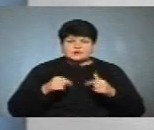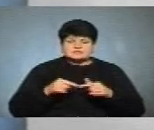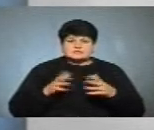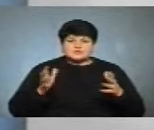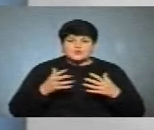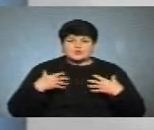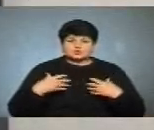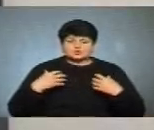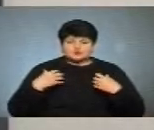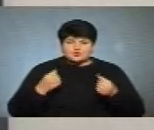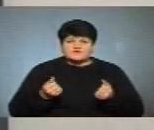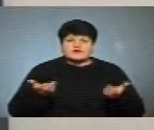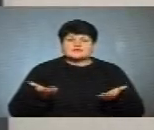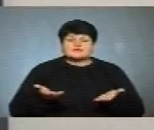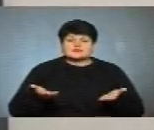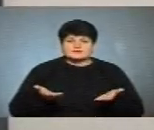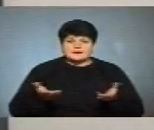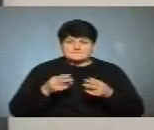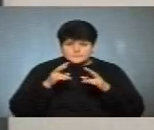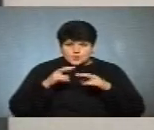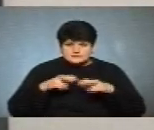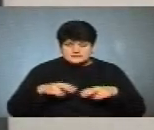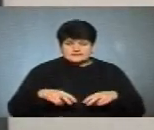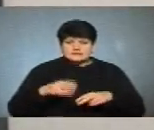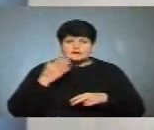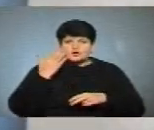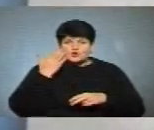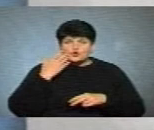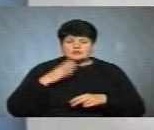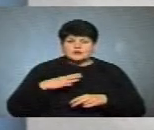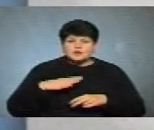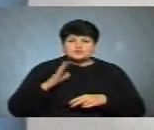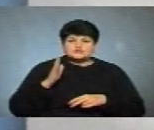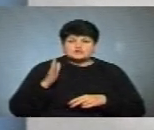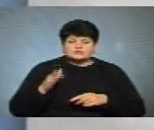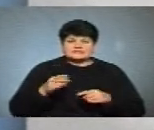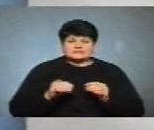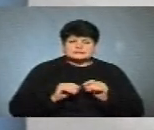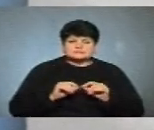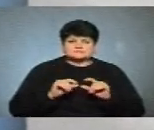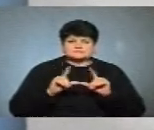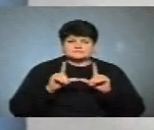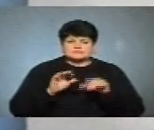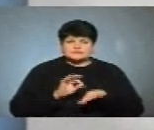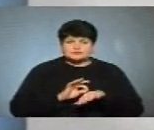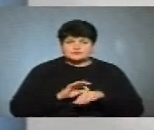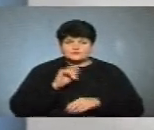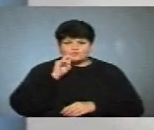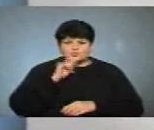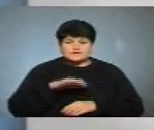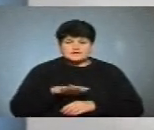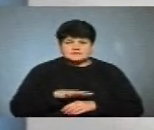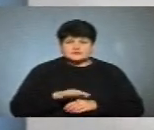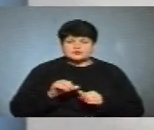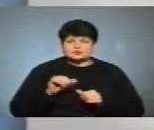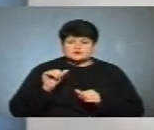здоров'я, яка дослідила, коли очікувати ріст захворюваності в Україні, зокрема